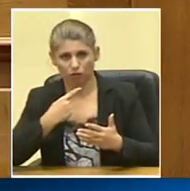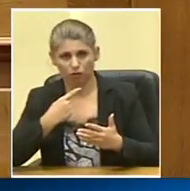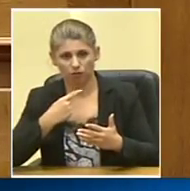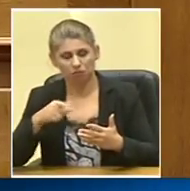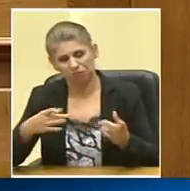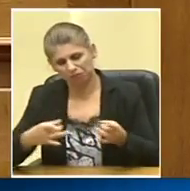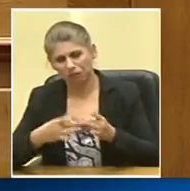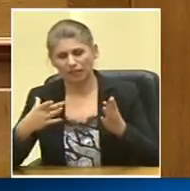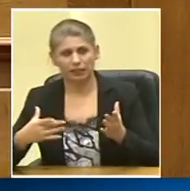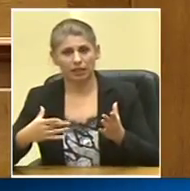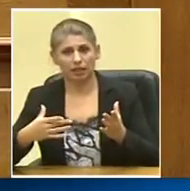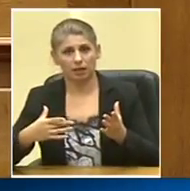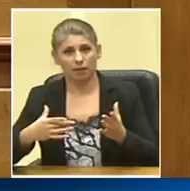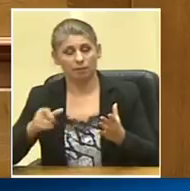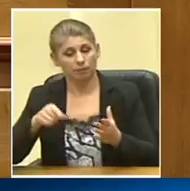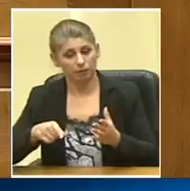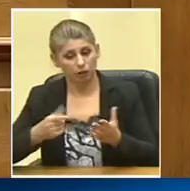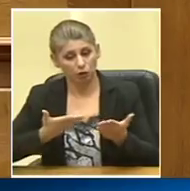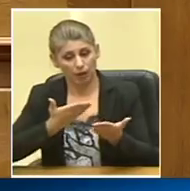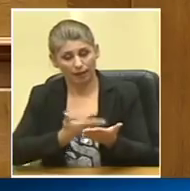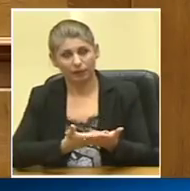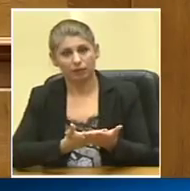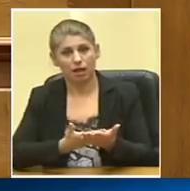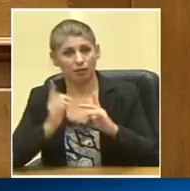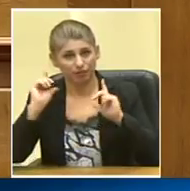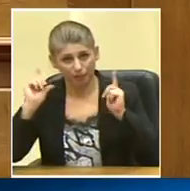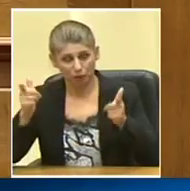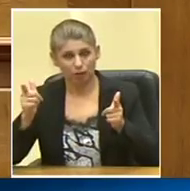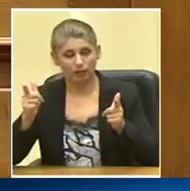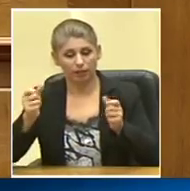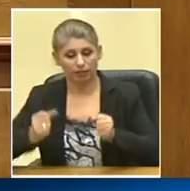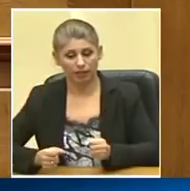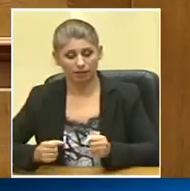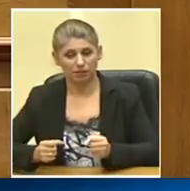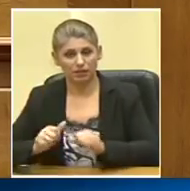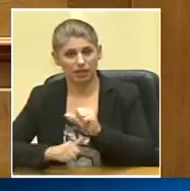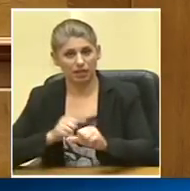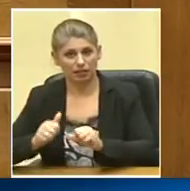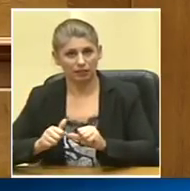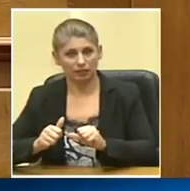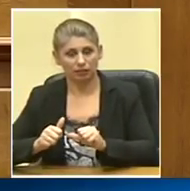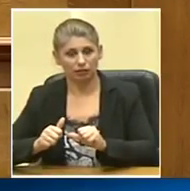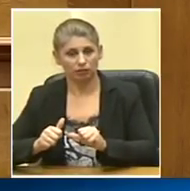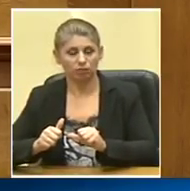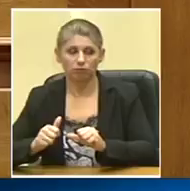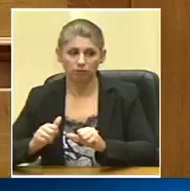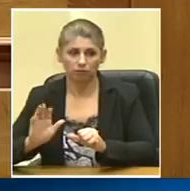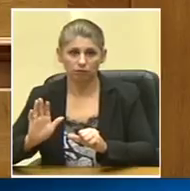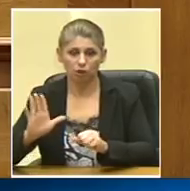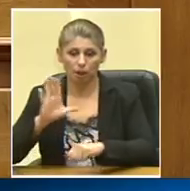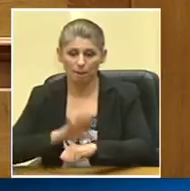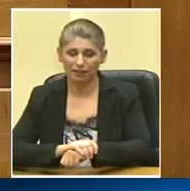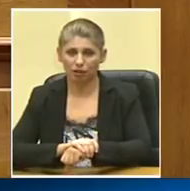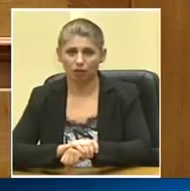γεγονός, με το μείζον αυτό αίτημα δημοκρατικής θεσμικής αλλαγής και ανάταξης των